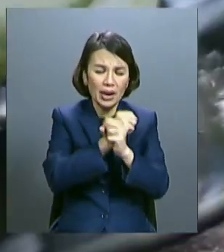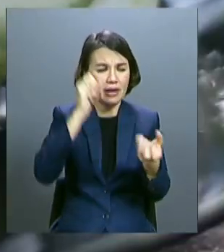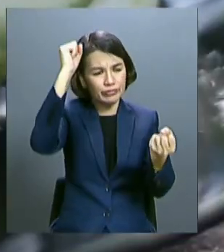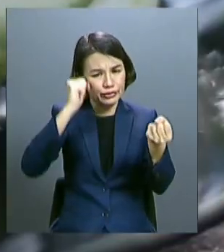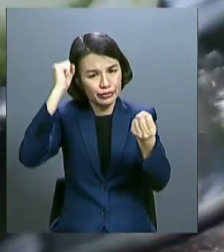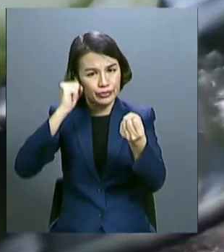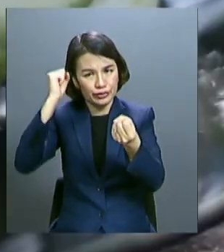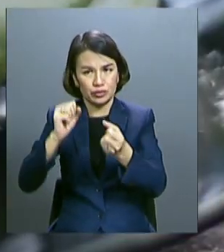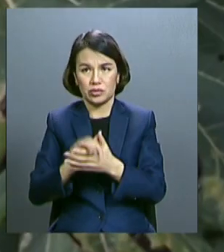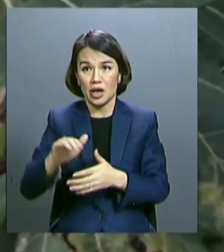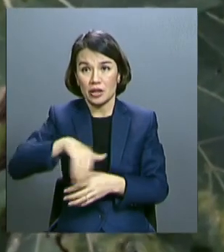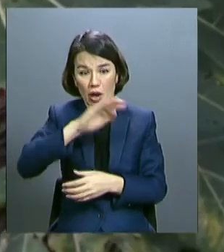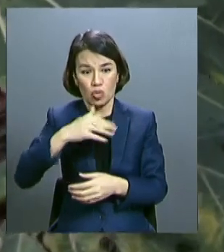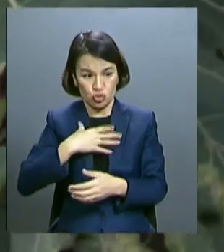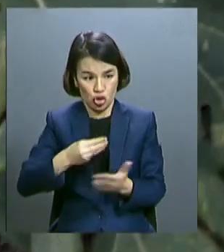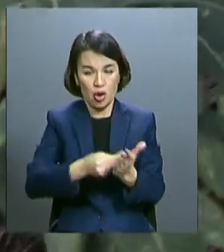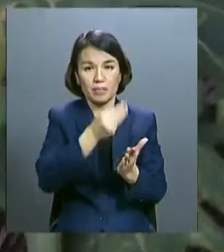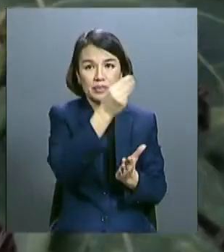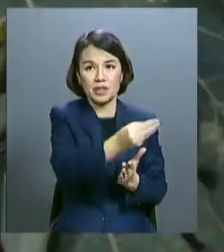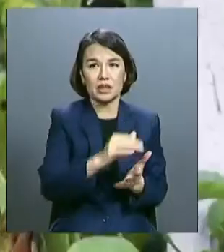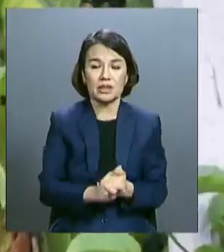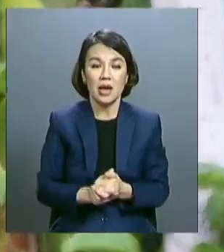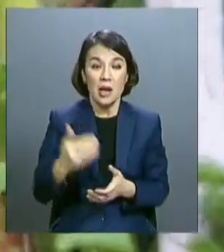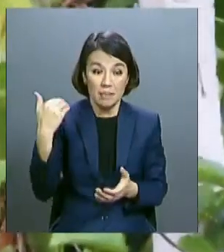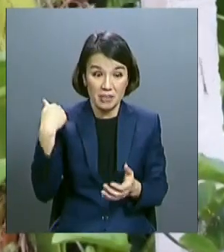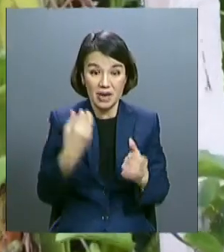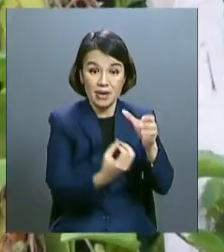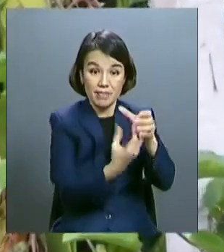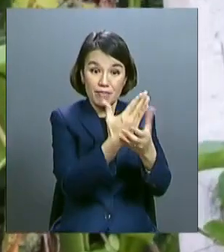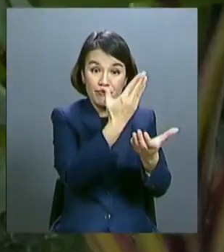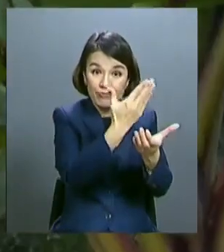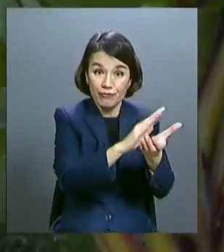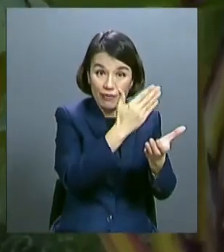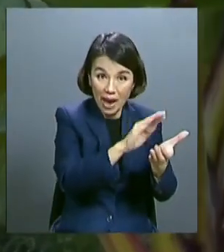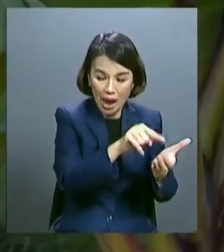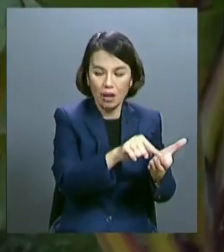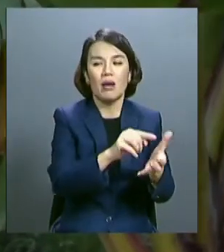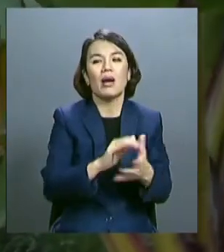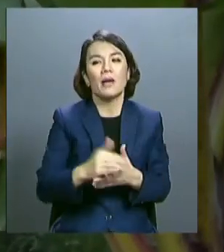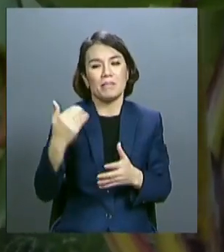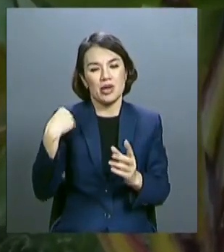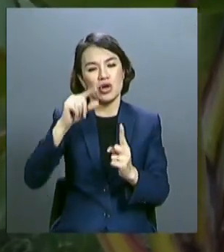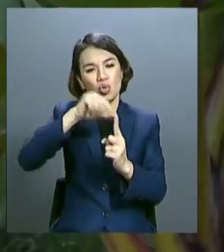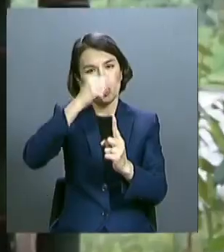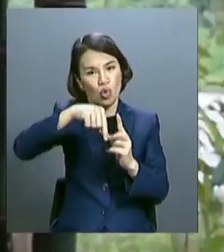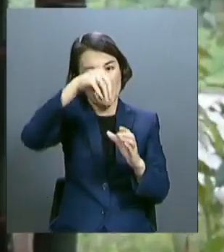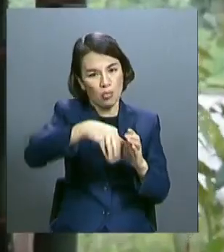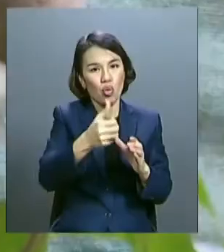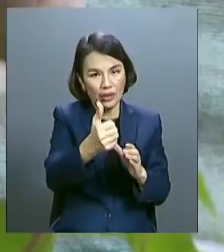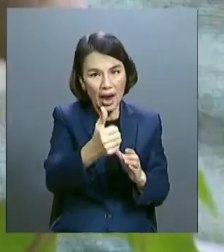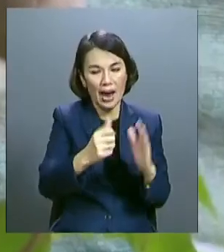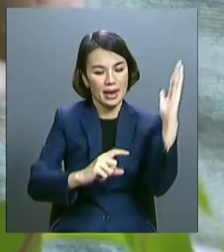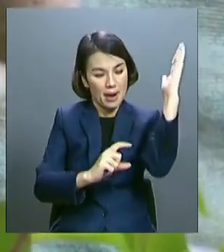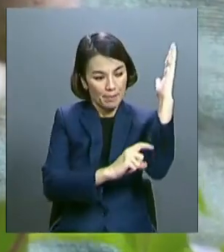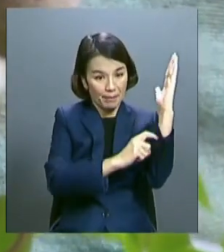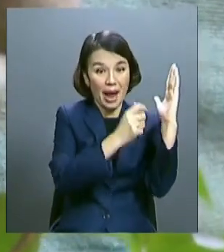องการของตลาดและนอกจากจะปลูกฝรั่งกิมจูแล้วยังมีพืชอื่นๆแซมอย่างกล้วยต้นไผ่เสาวร